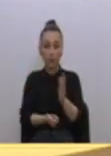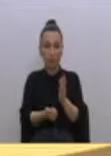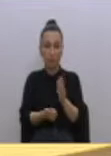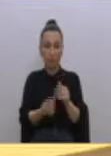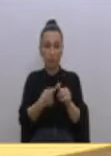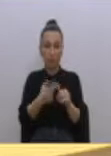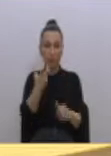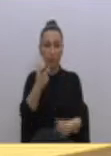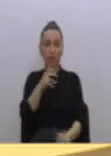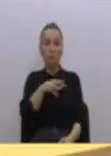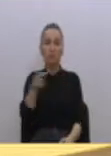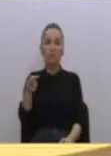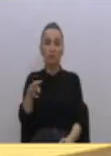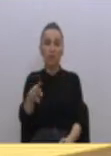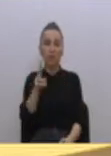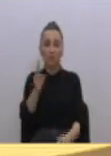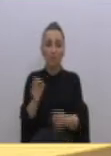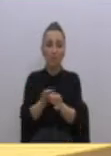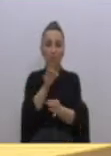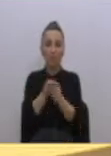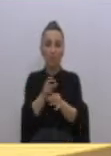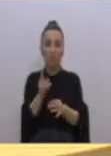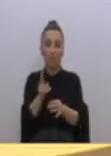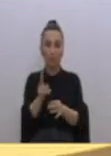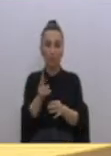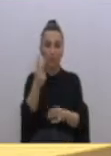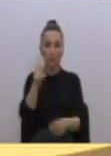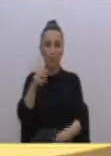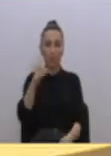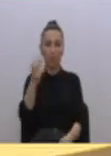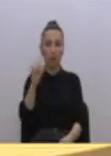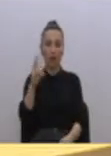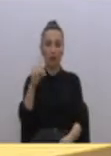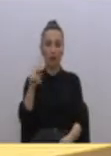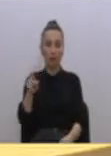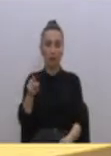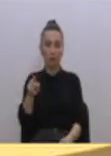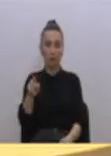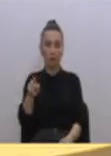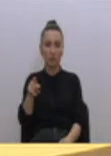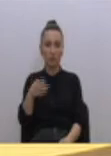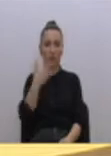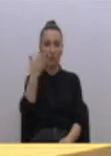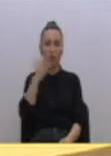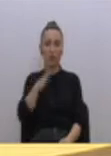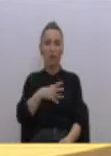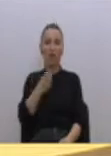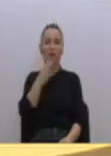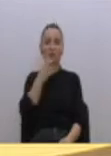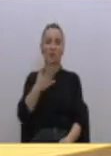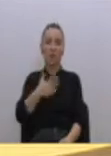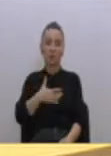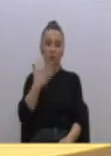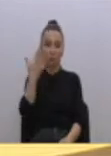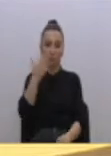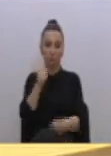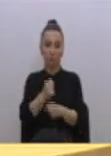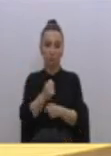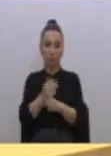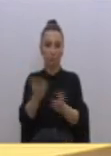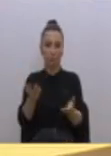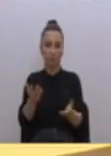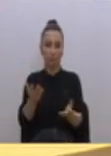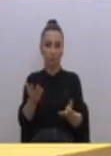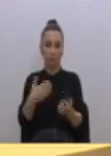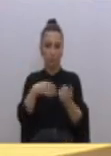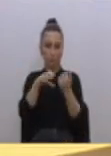300 მილიონია. ვინ აგებს პასუხს? წულუკიანის აკოს აქ რომ განაცხადეთ, სასაცილო განაცხადება გააკეთეთ უკაცრავად და